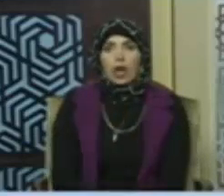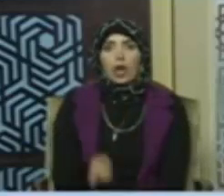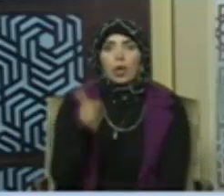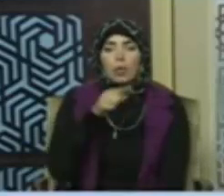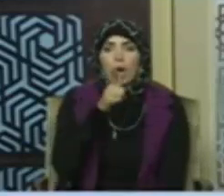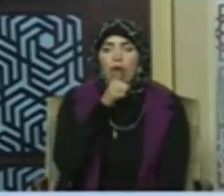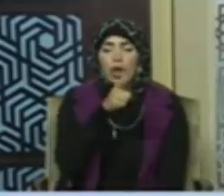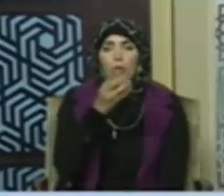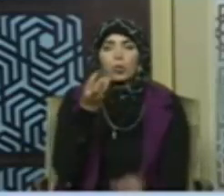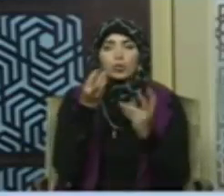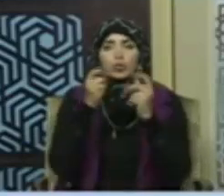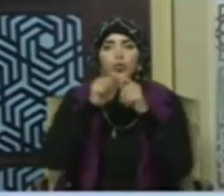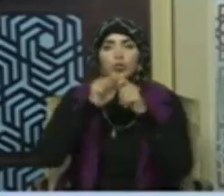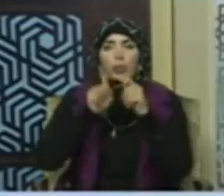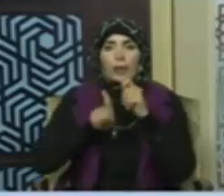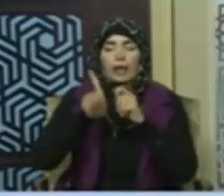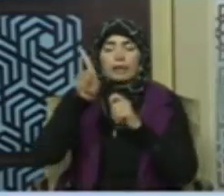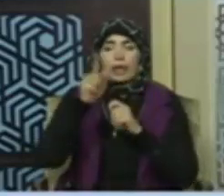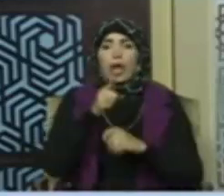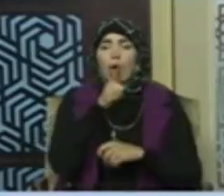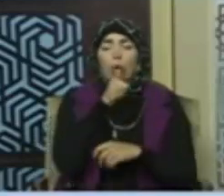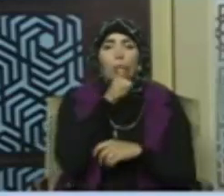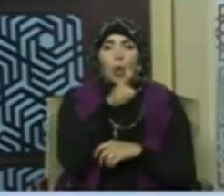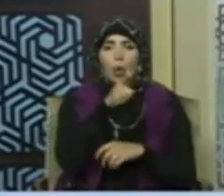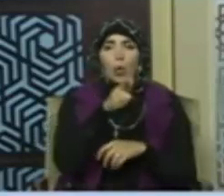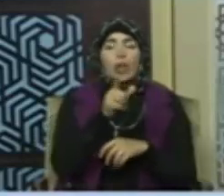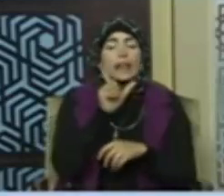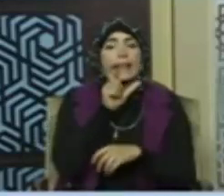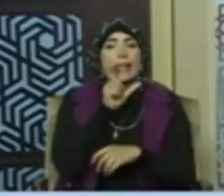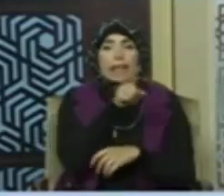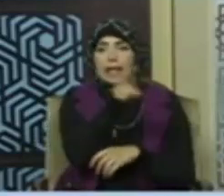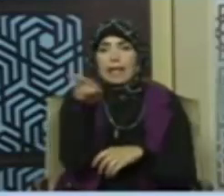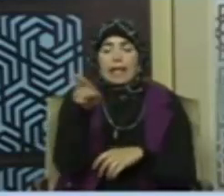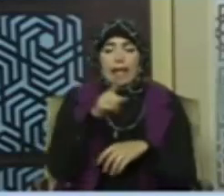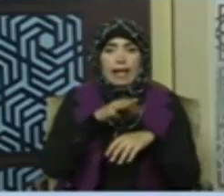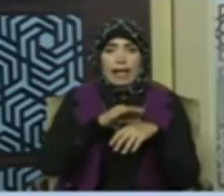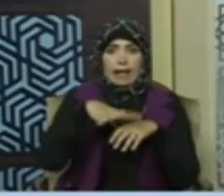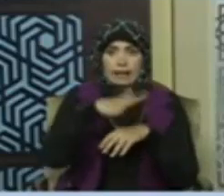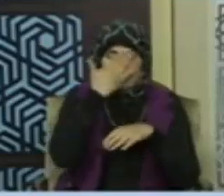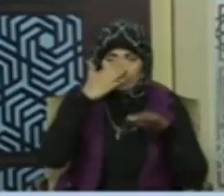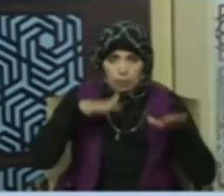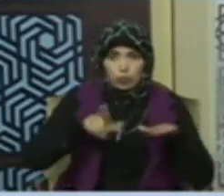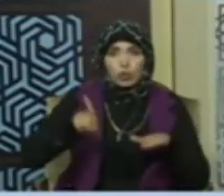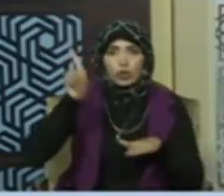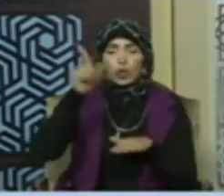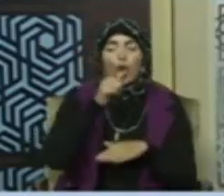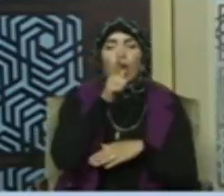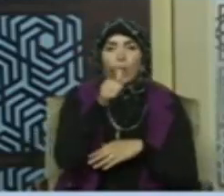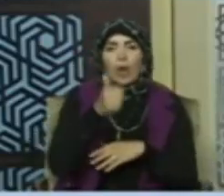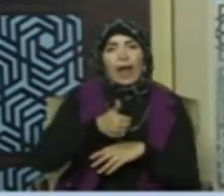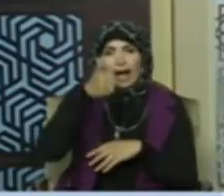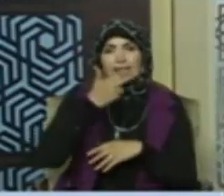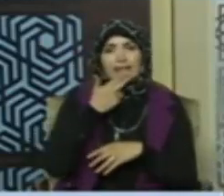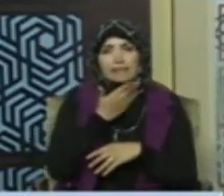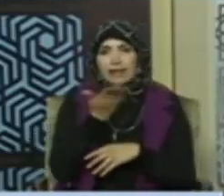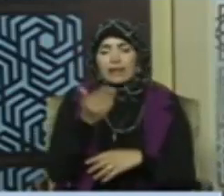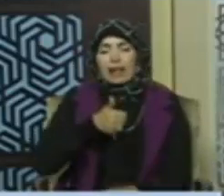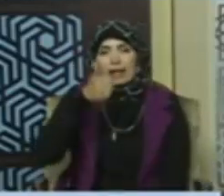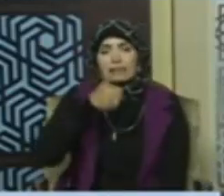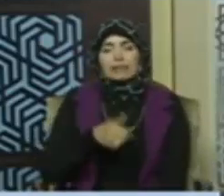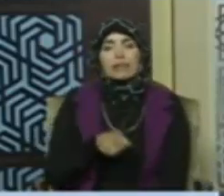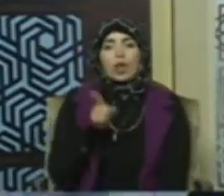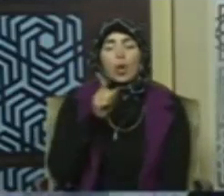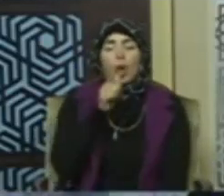ويقول سبحانه: وقل لعبادي يقولوا التي هي أحسن،